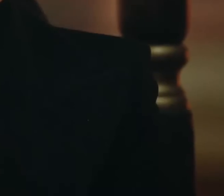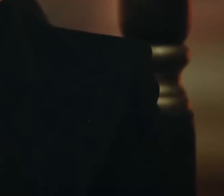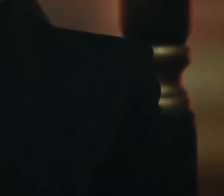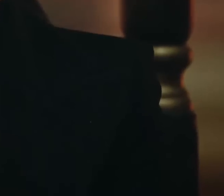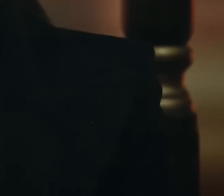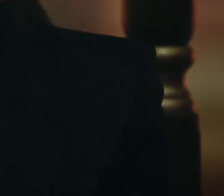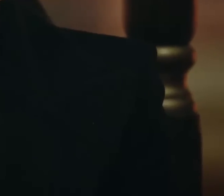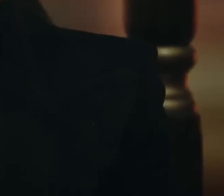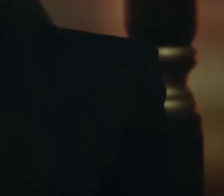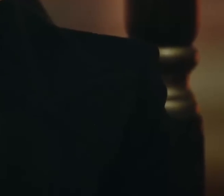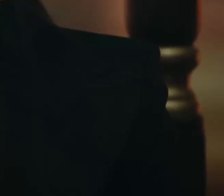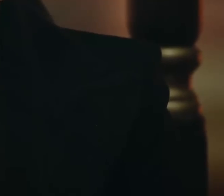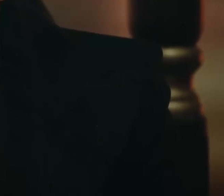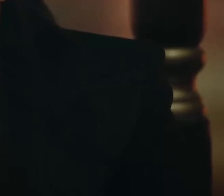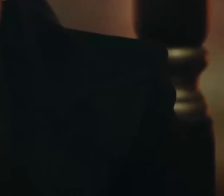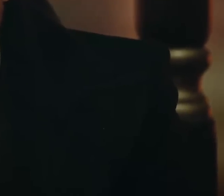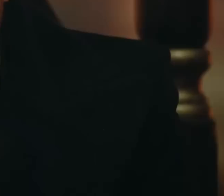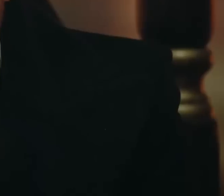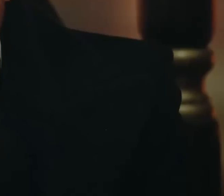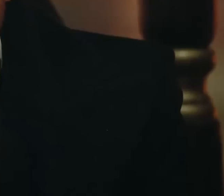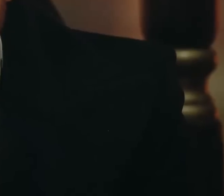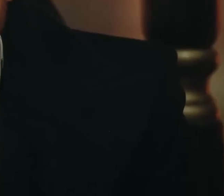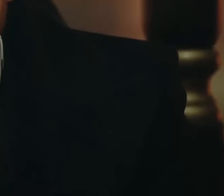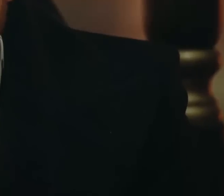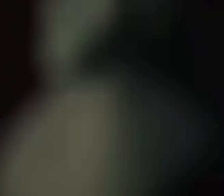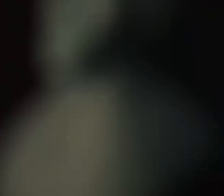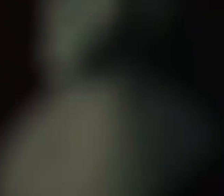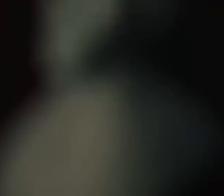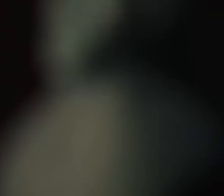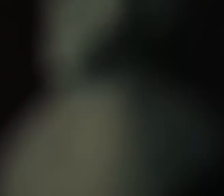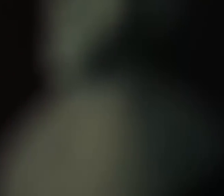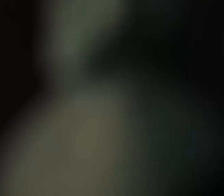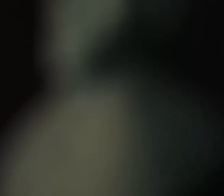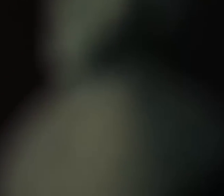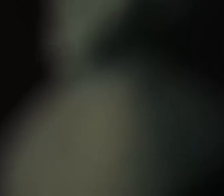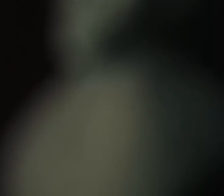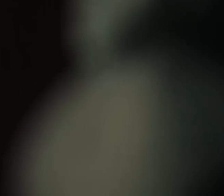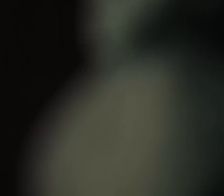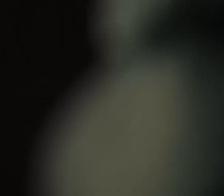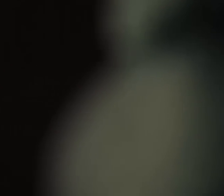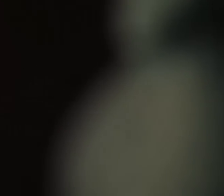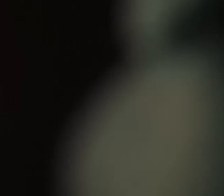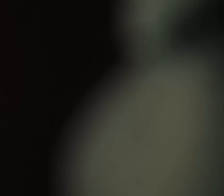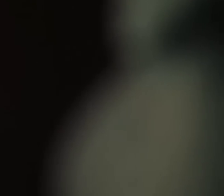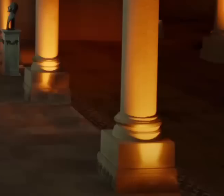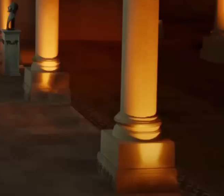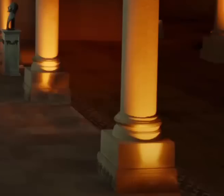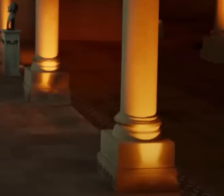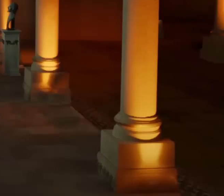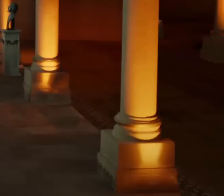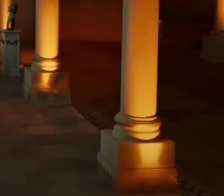Cemil Yüce Meclis'te baş köşeye kurulmuş, mağrur ifadesiyle tebessüm ediyor. Akbar yanı başında ayakta.